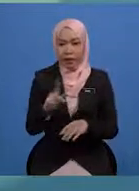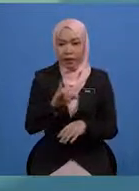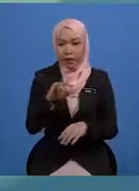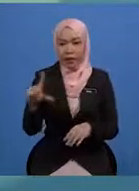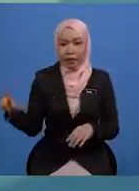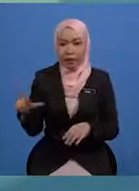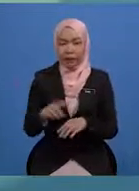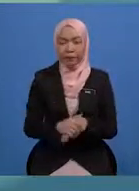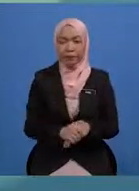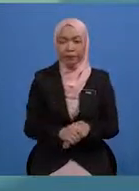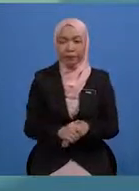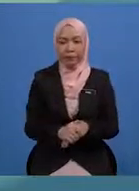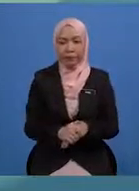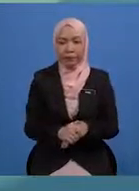chiaroscuro,